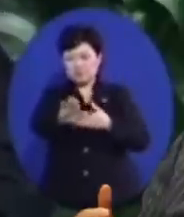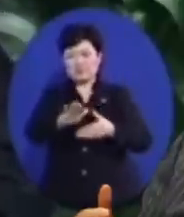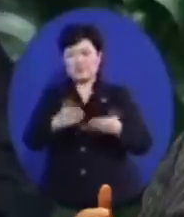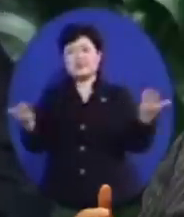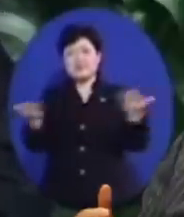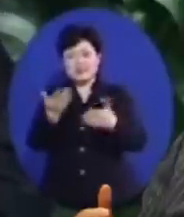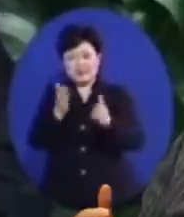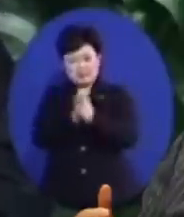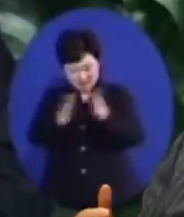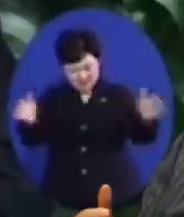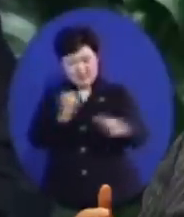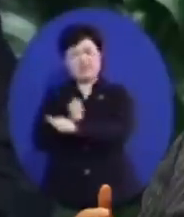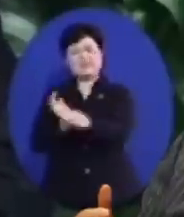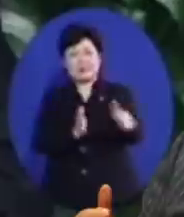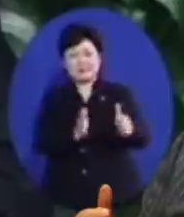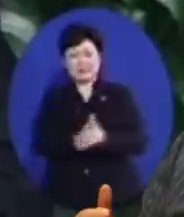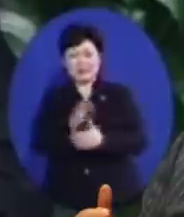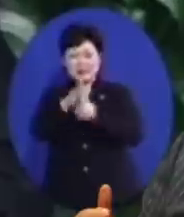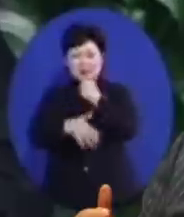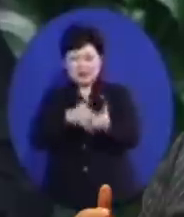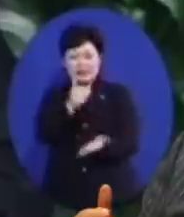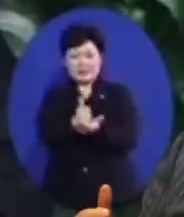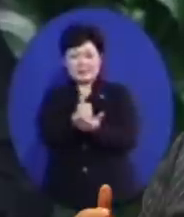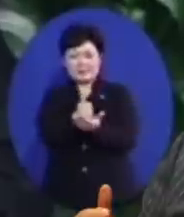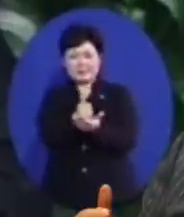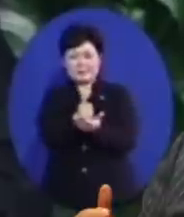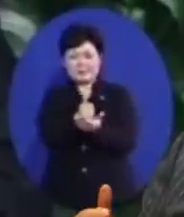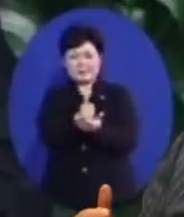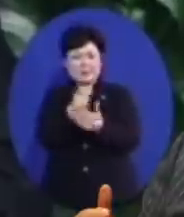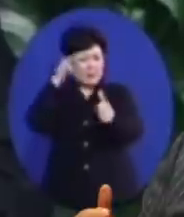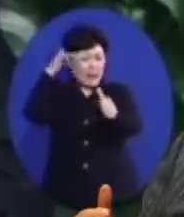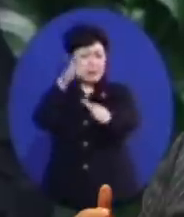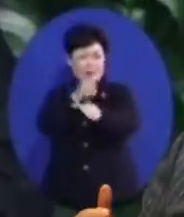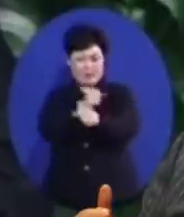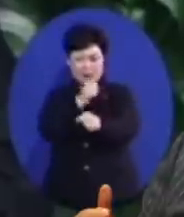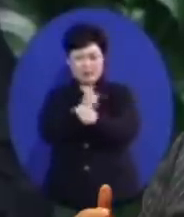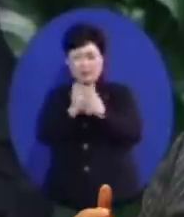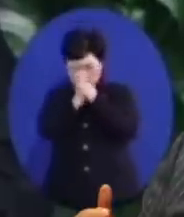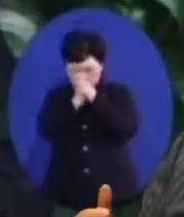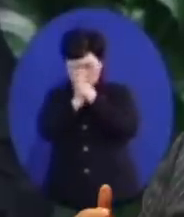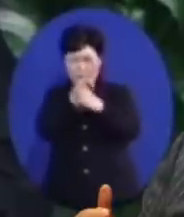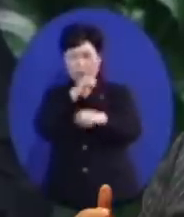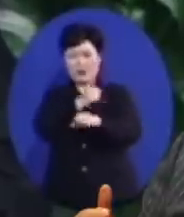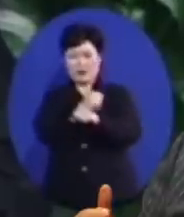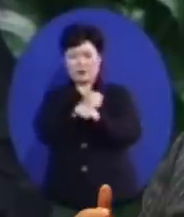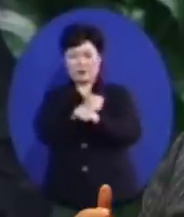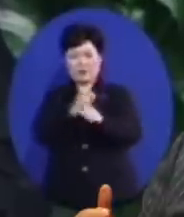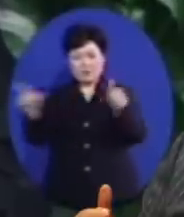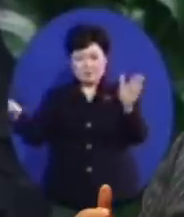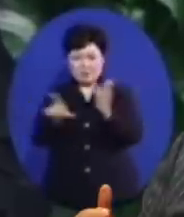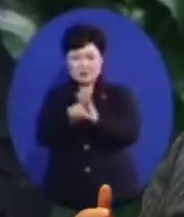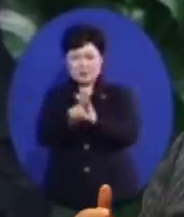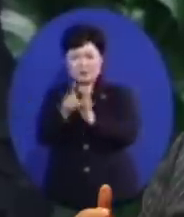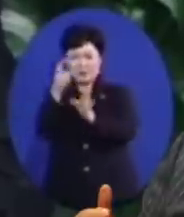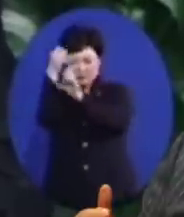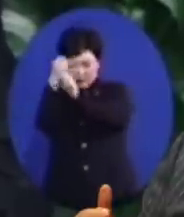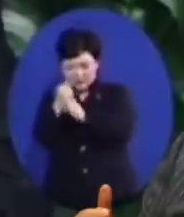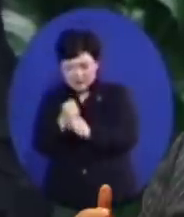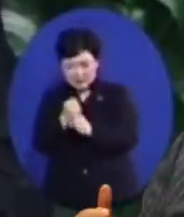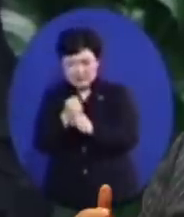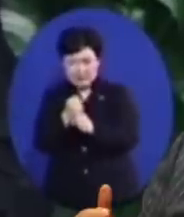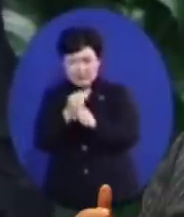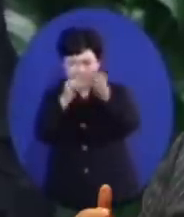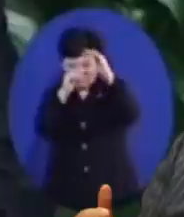일을 하라는 것입니다. 하나님 앙망하고 기도하고 믿고 의지하는 것이